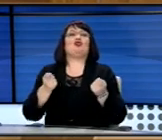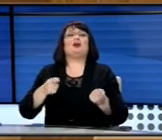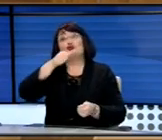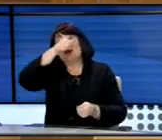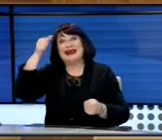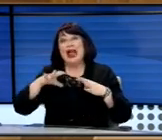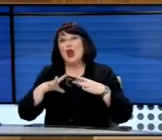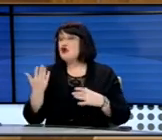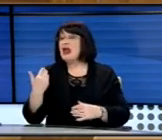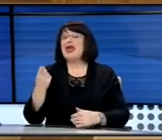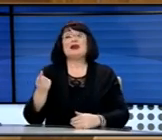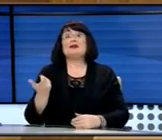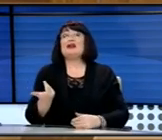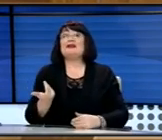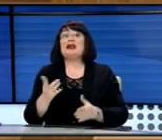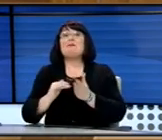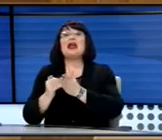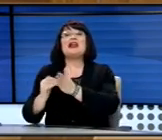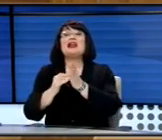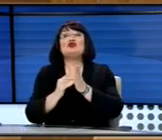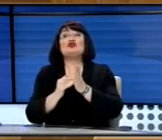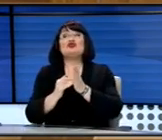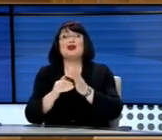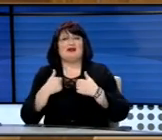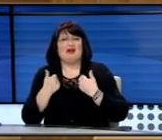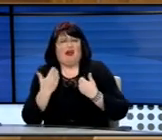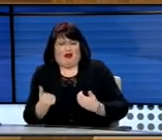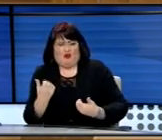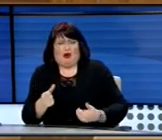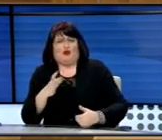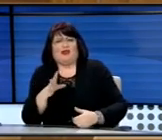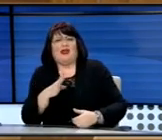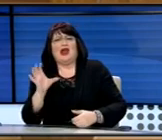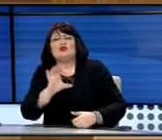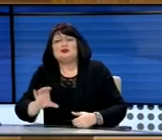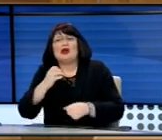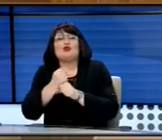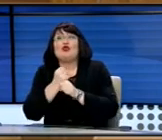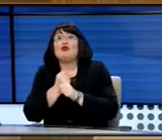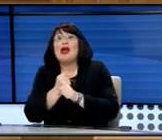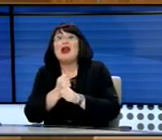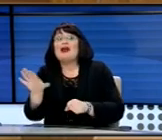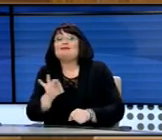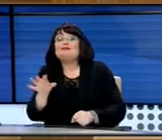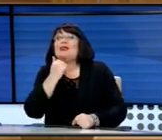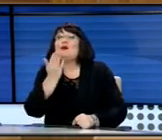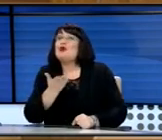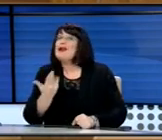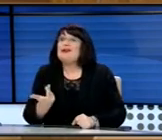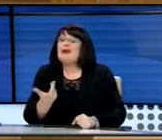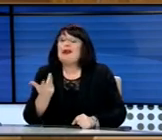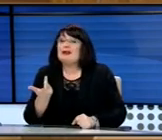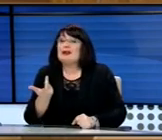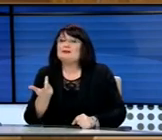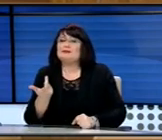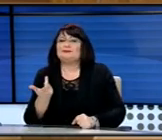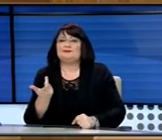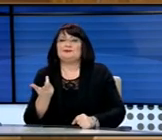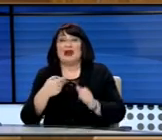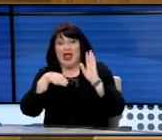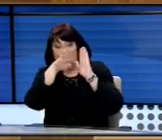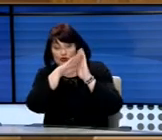καλοκαίρι. Μήπως δεν, γιατί δεν υπάρχουν αρκετοί νέοι και νέες που να ψάχνουν για δουλειά, ή μήπως γιατί οι